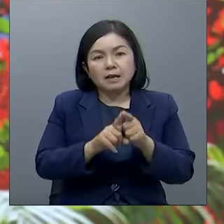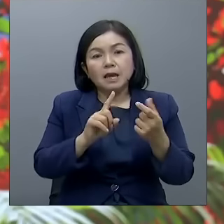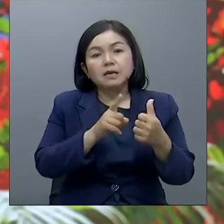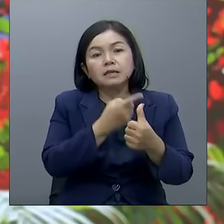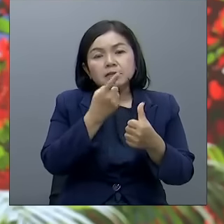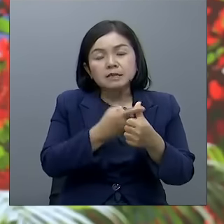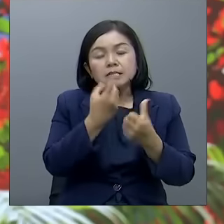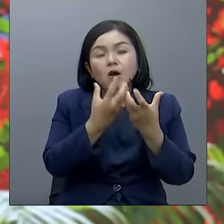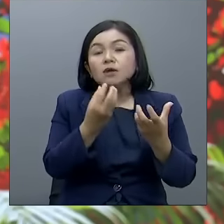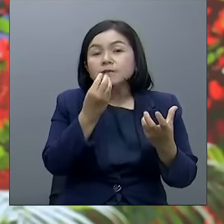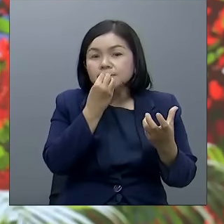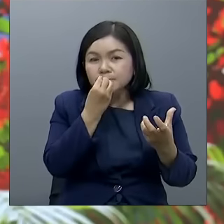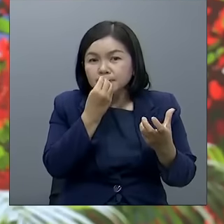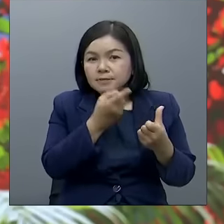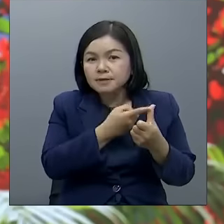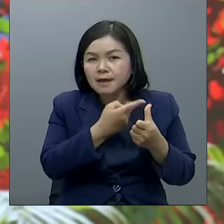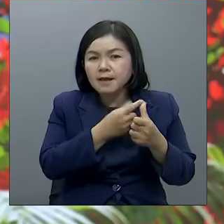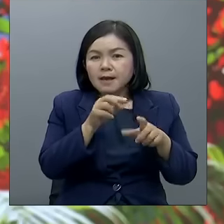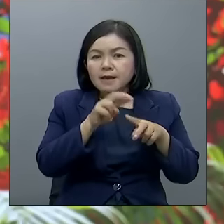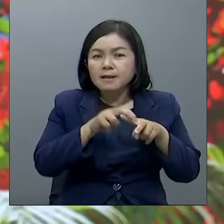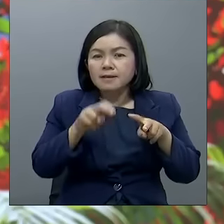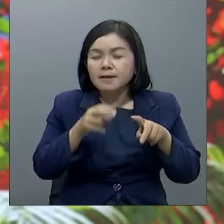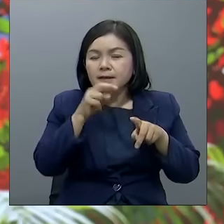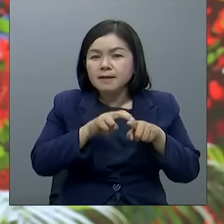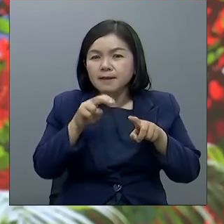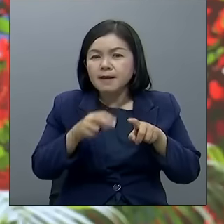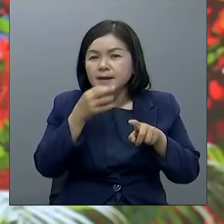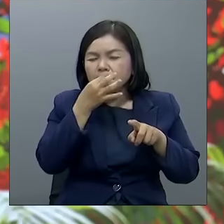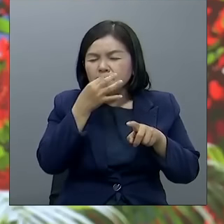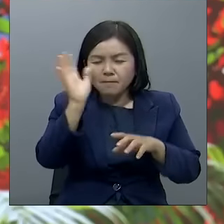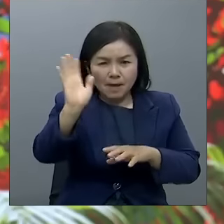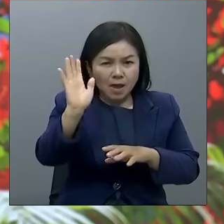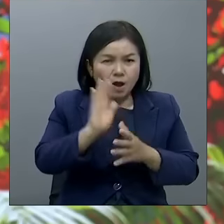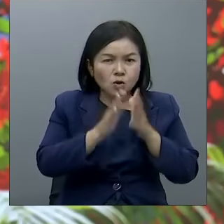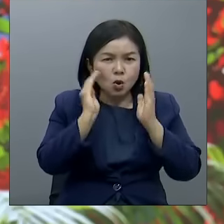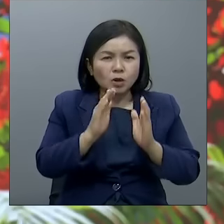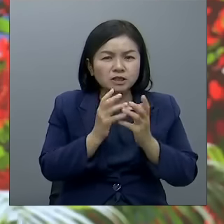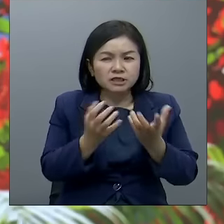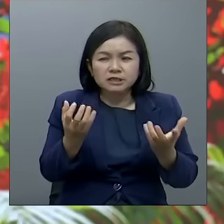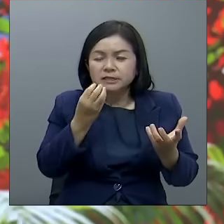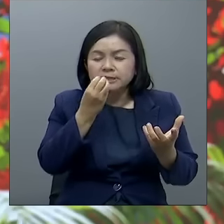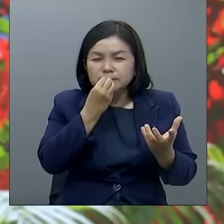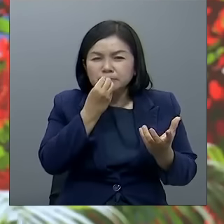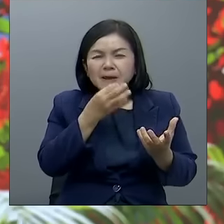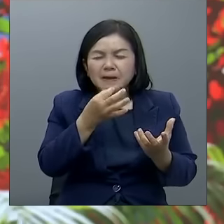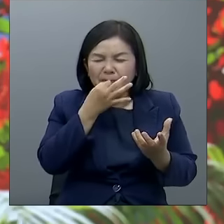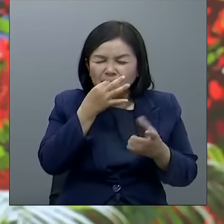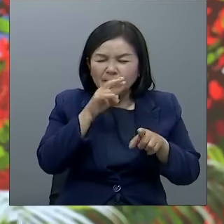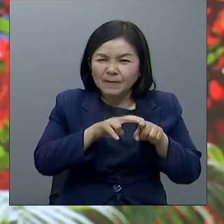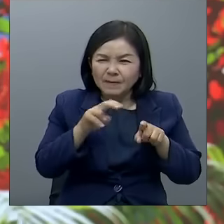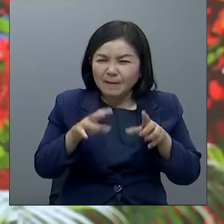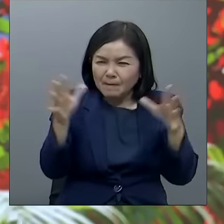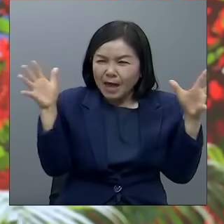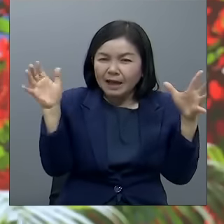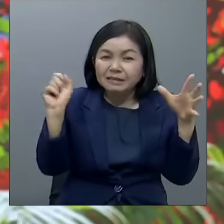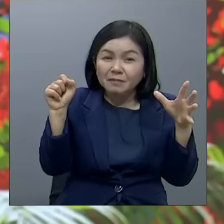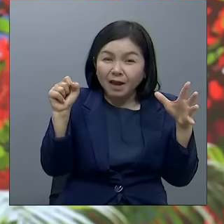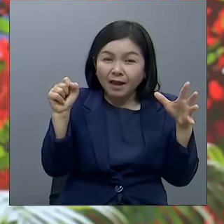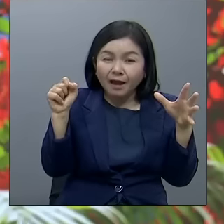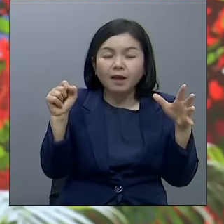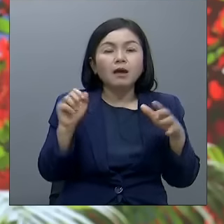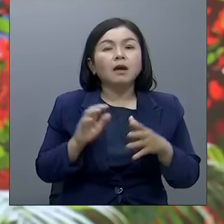คือการลดอาหารเค็มนะครับโดยส่วนใหญ่อาหารที่คนไทยรับประทานทุกวันเนี่ยจะมีความเค็มค่อนข้างเยอะ ครับ นะครับ